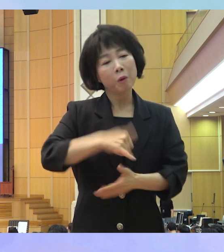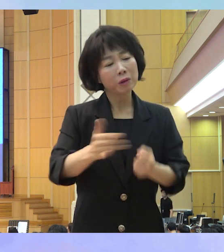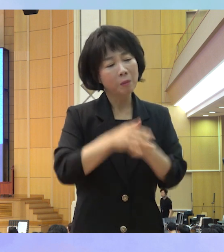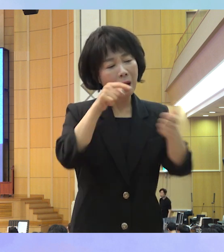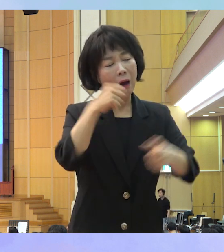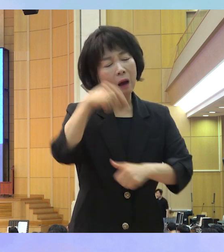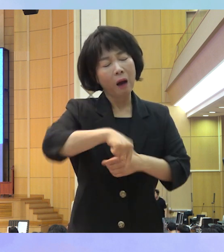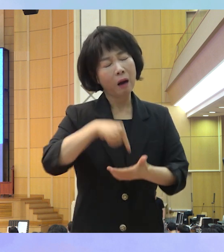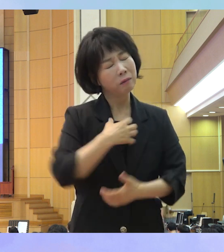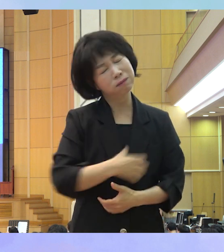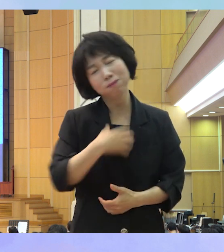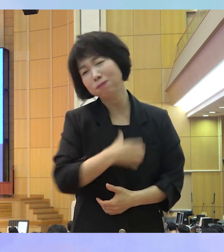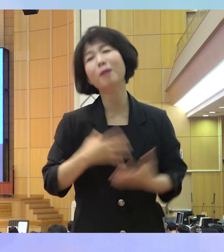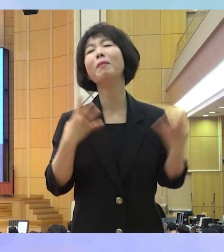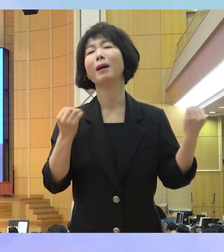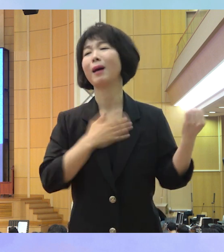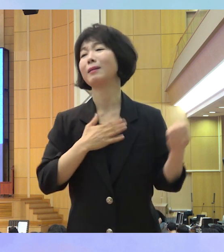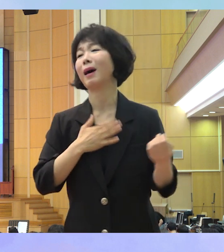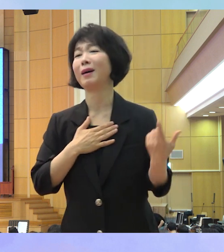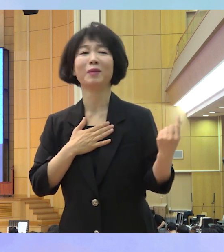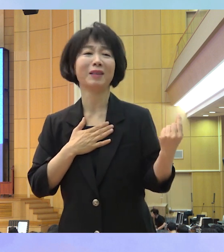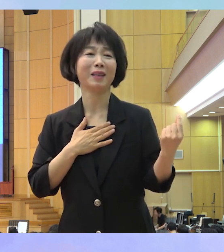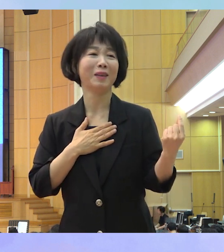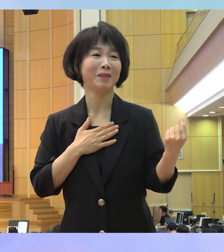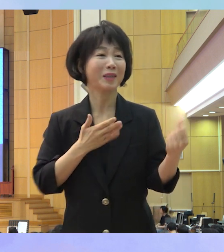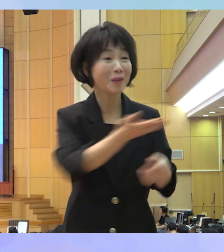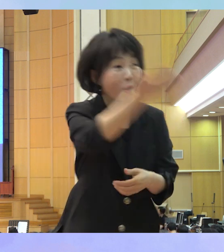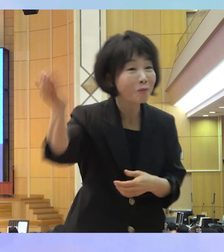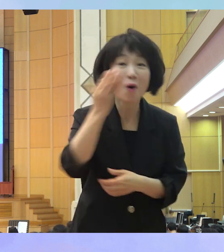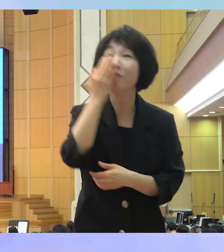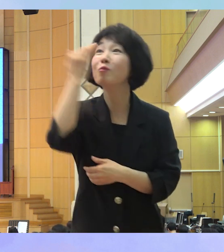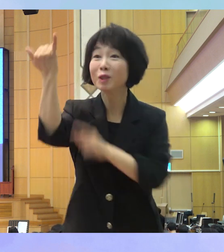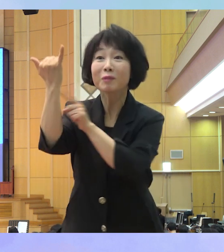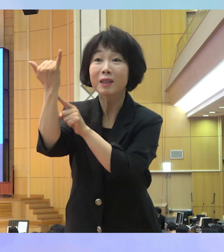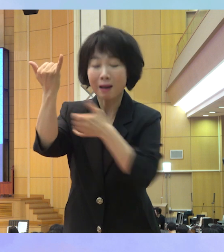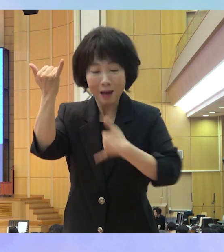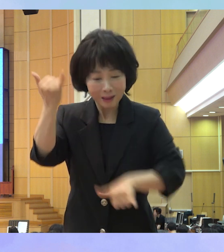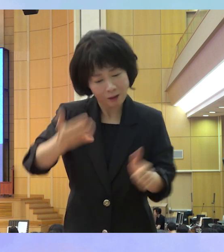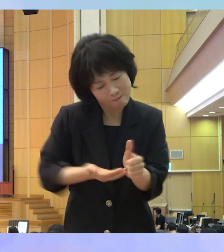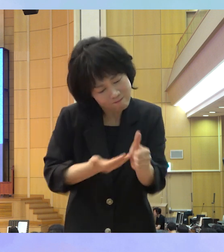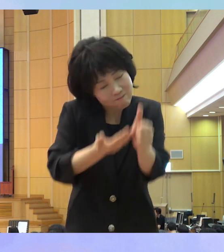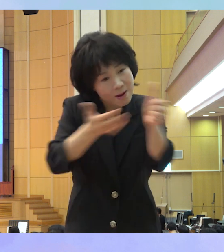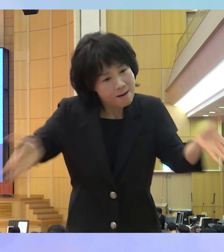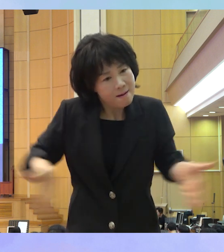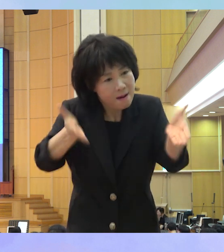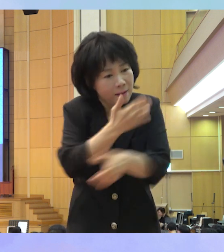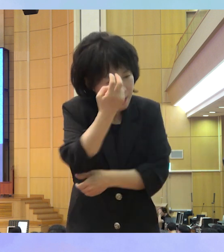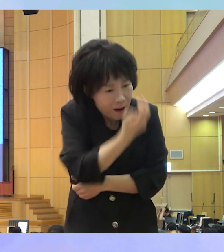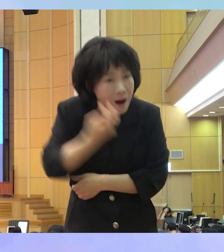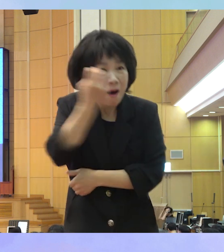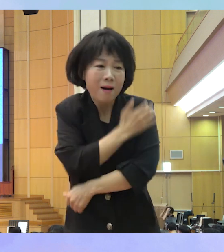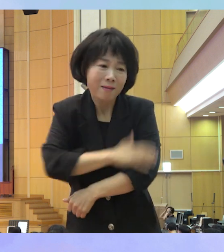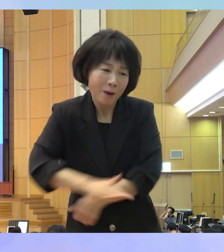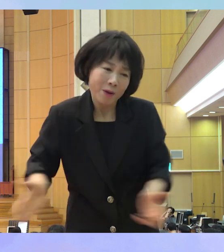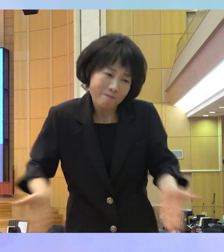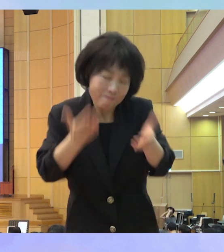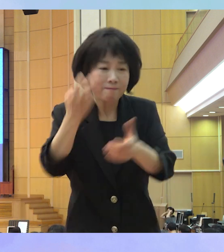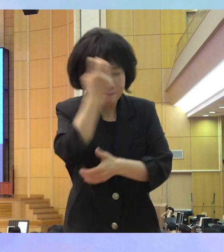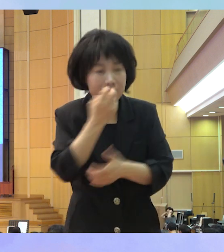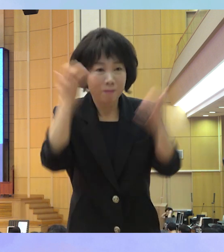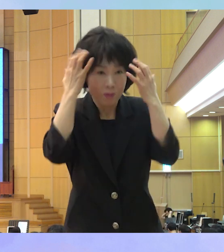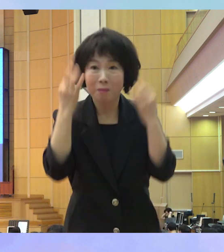근데 어쨌든 간에 우리 부모님들이 그렇게 자녀를 키워요. 자녀 잘 되기만을